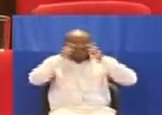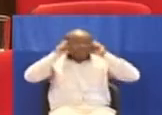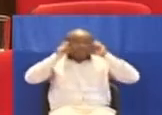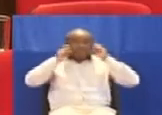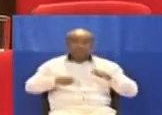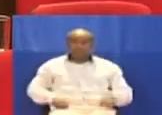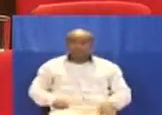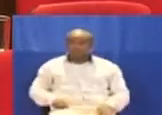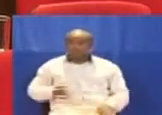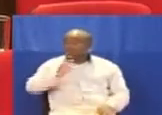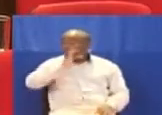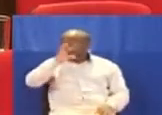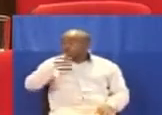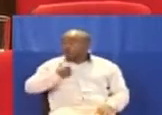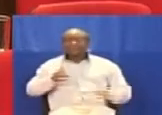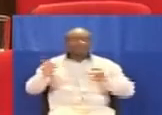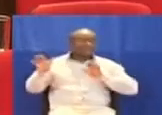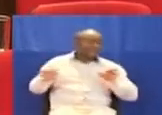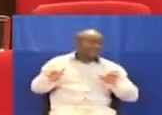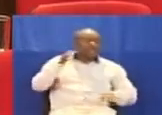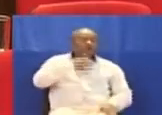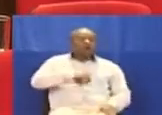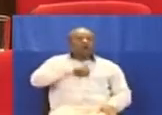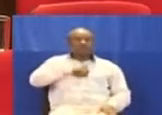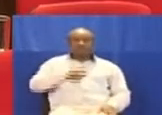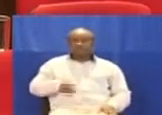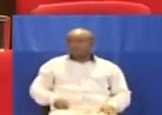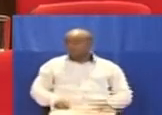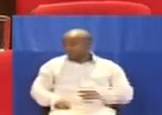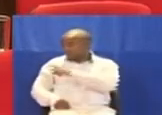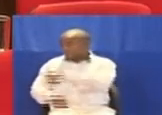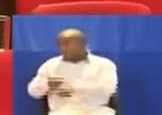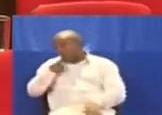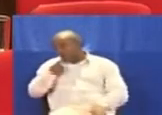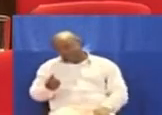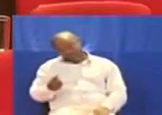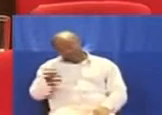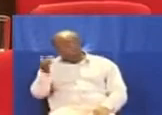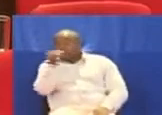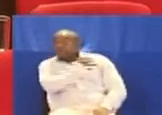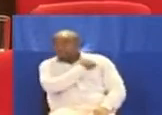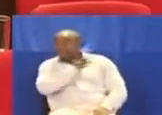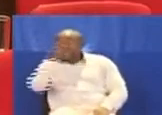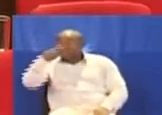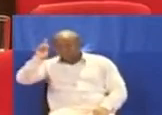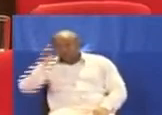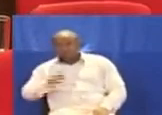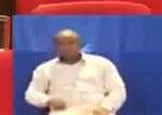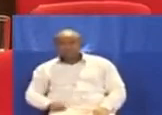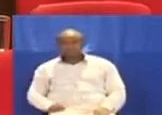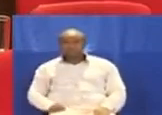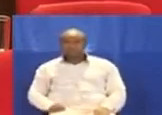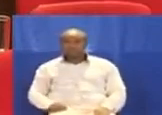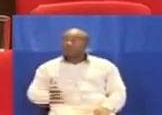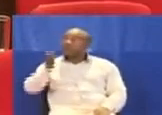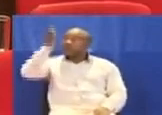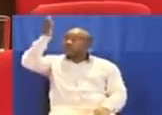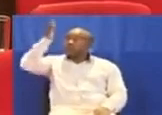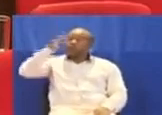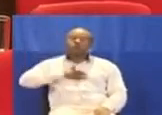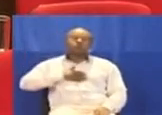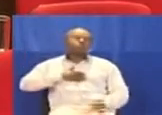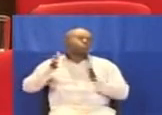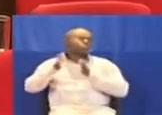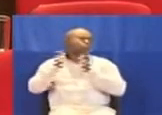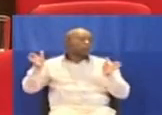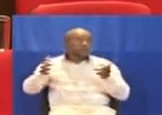Ile yote ilikuwa ni mahangaiko ya hofu. Lakini ukaniambia, "Mmasi, sikiliza. Pamoja na haya yote, Mungu wetu ni mkubwa.